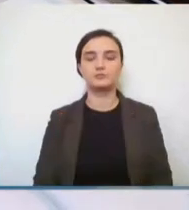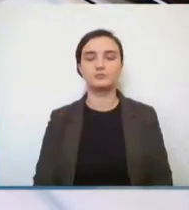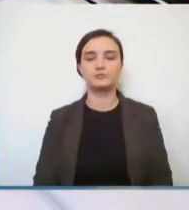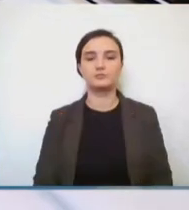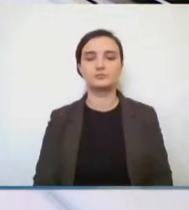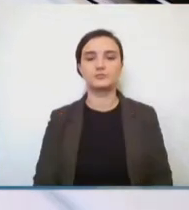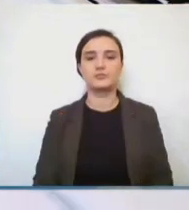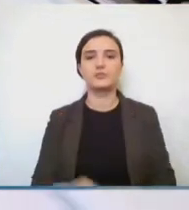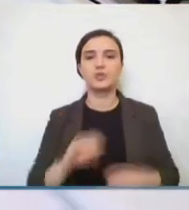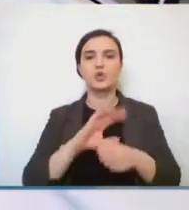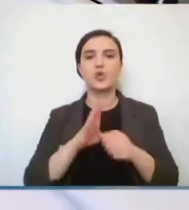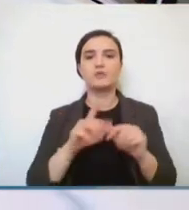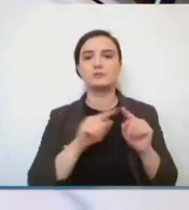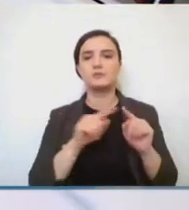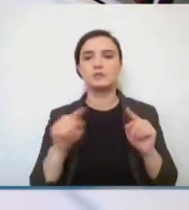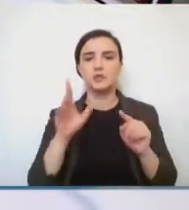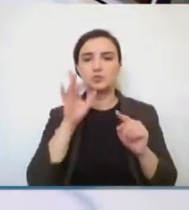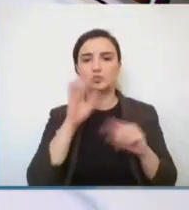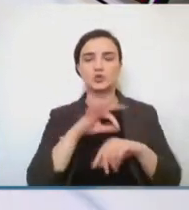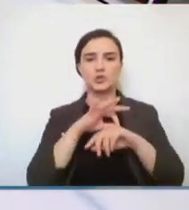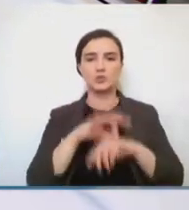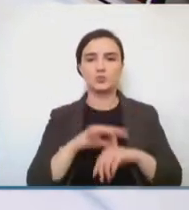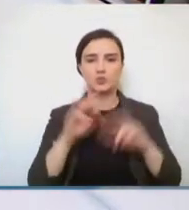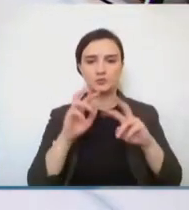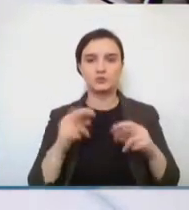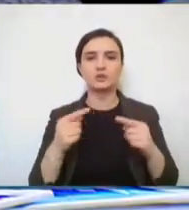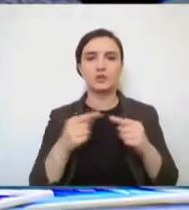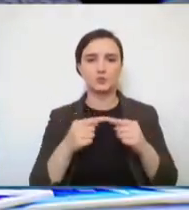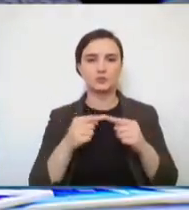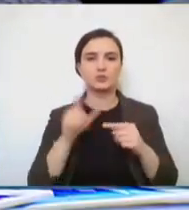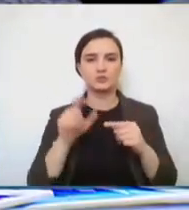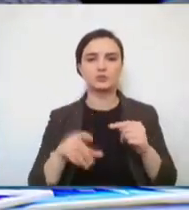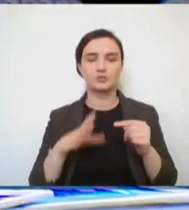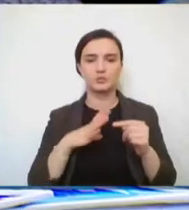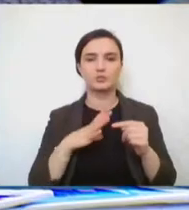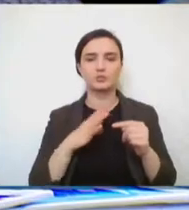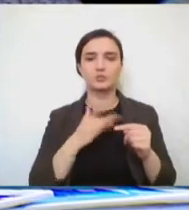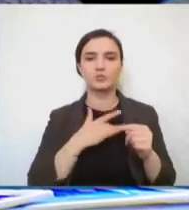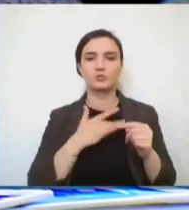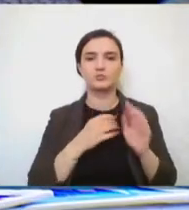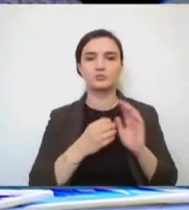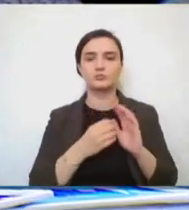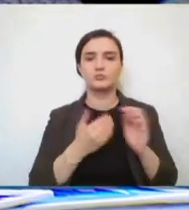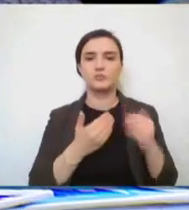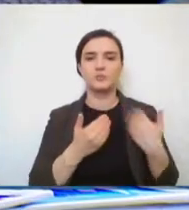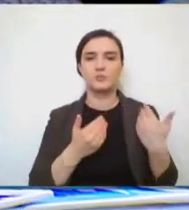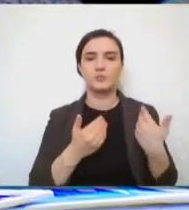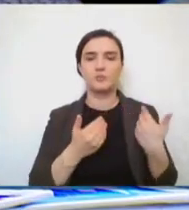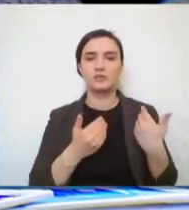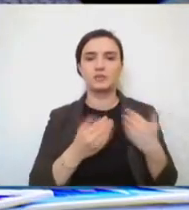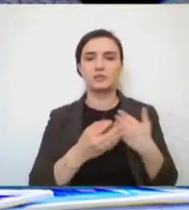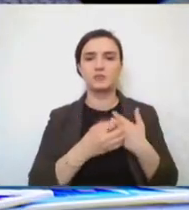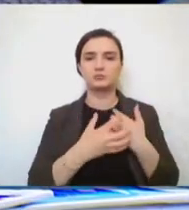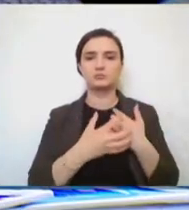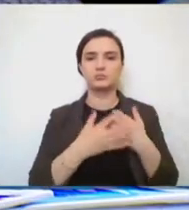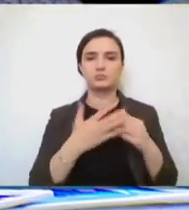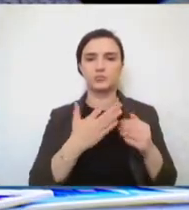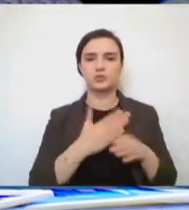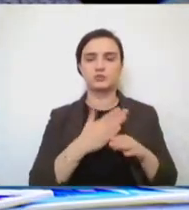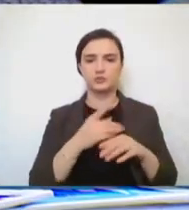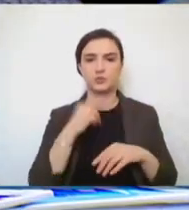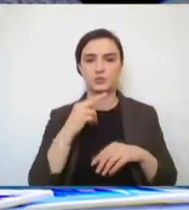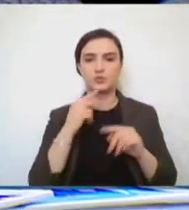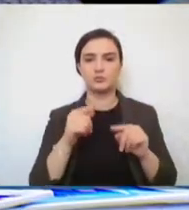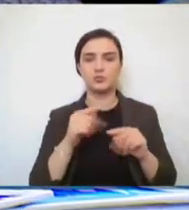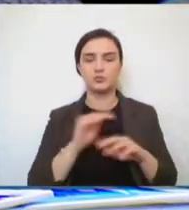დროს ჩატარებული კვლევით დაუფიქსირდა გადიდებული გული მარცხენა პარკუჭის ხარჯზე. რამდენად საყურადღებო არისო ეს ფაქტი და